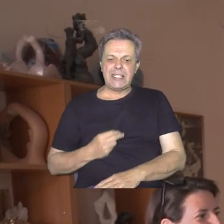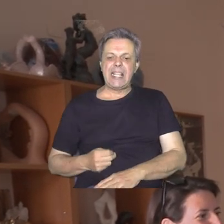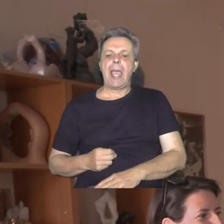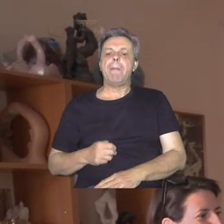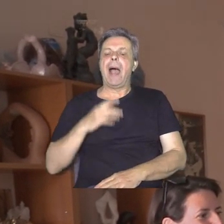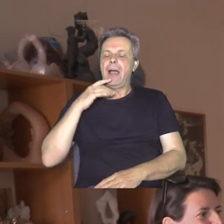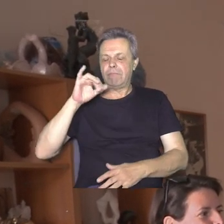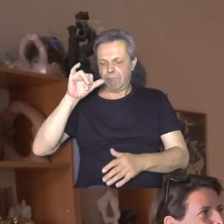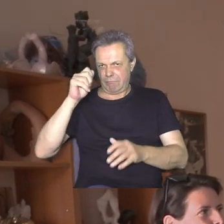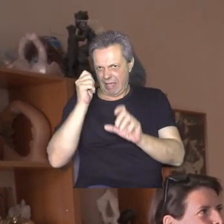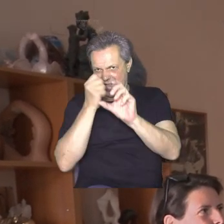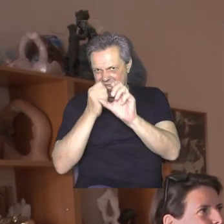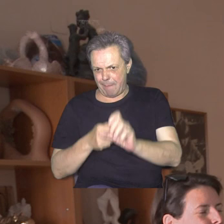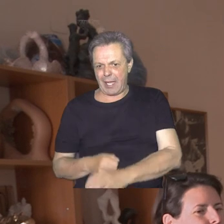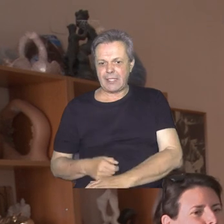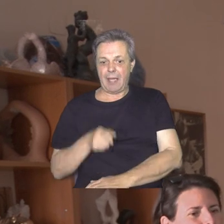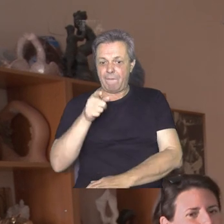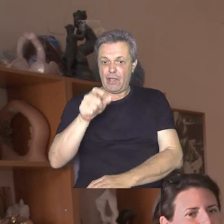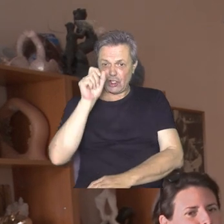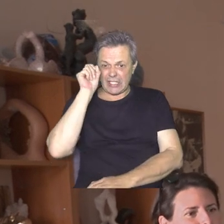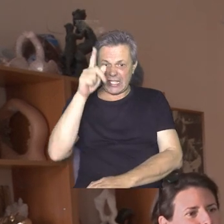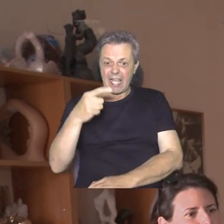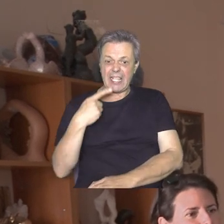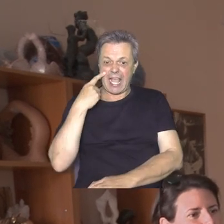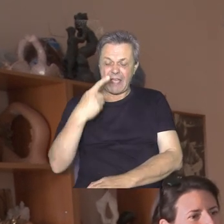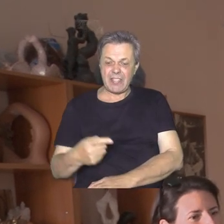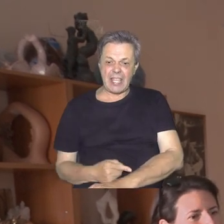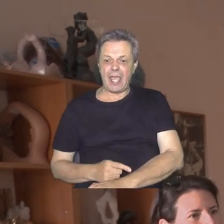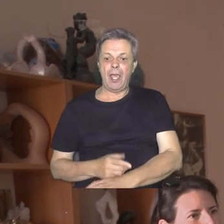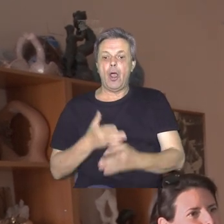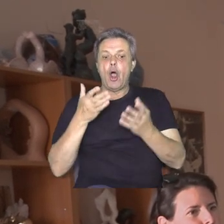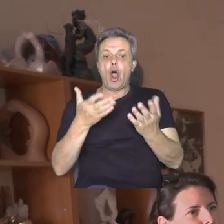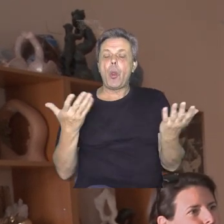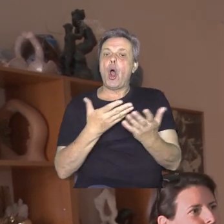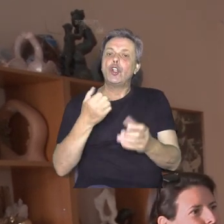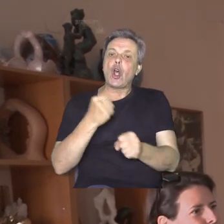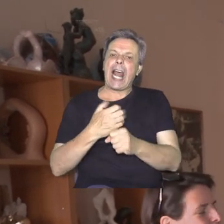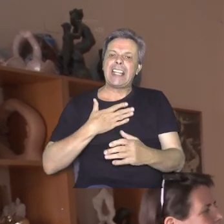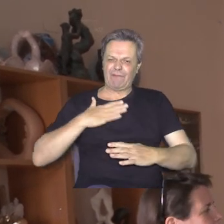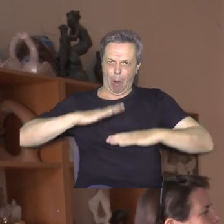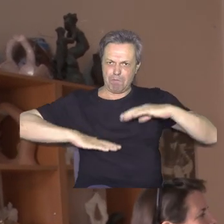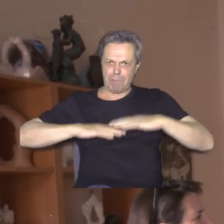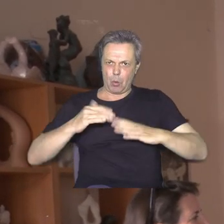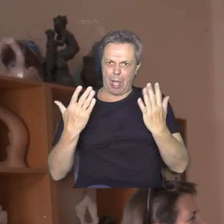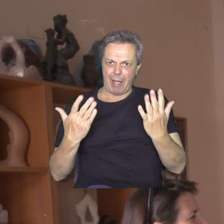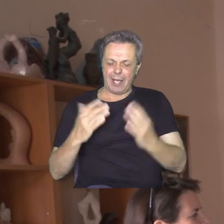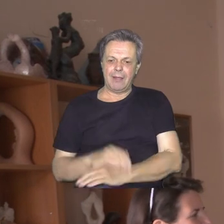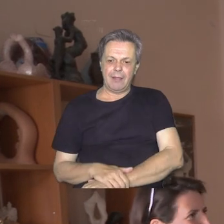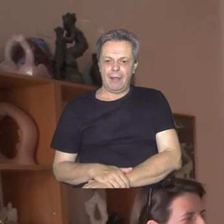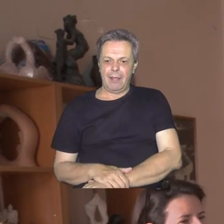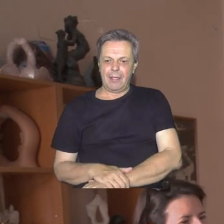slijepa kiparica. Iznenadit ćete se kada vidite ono što čini svojim rukama.